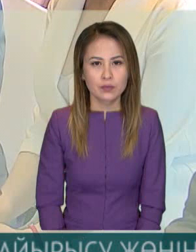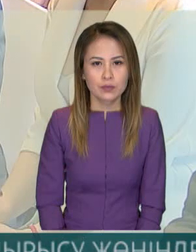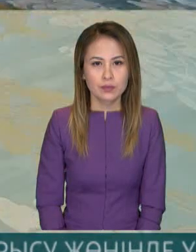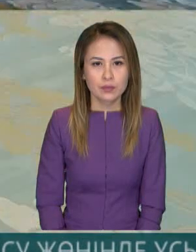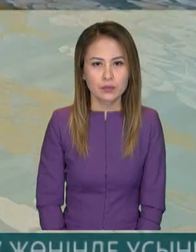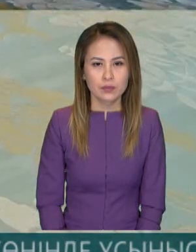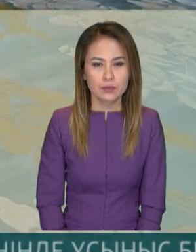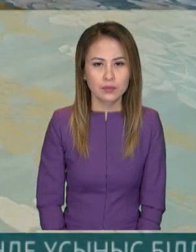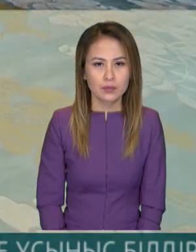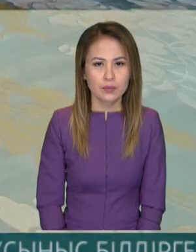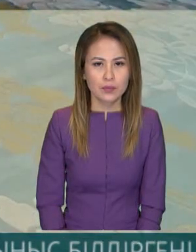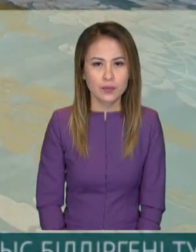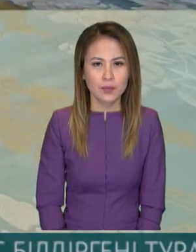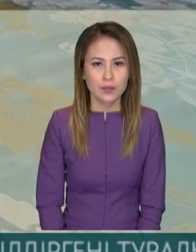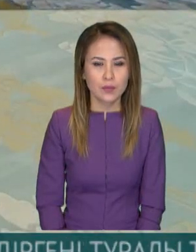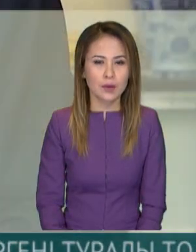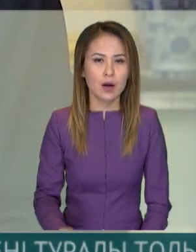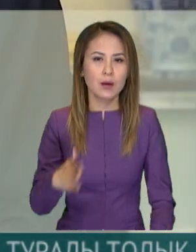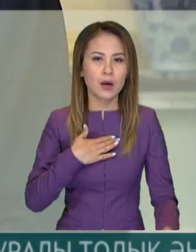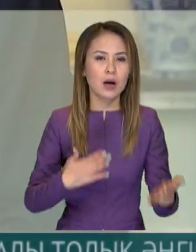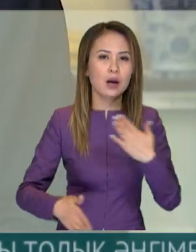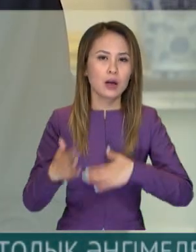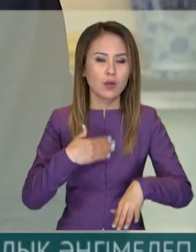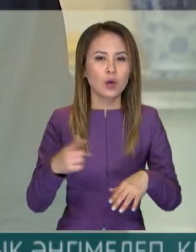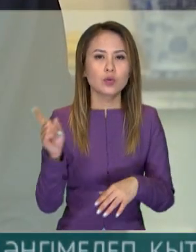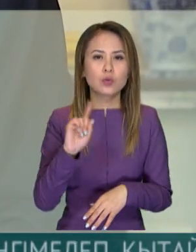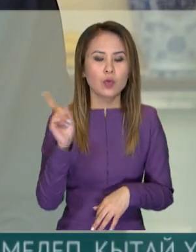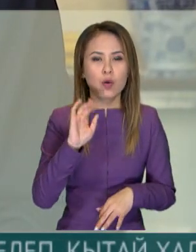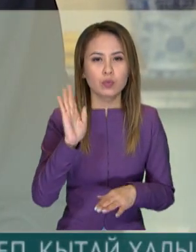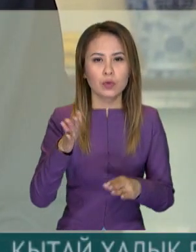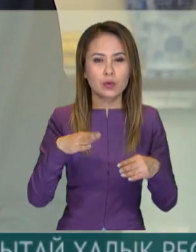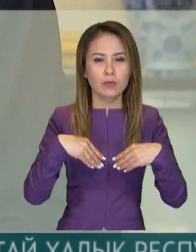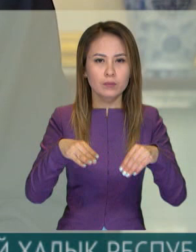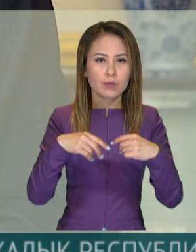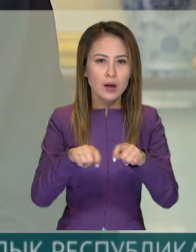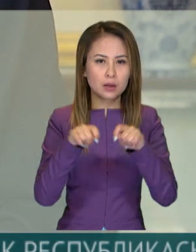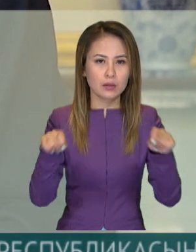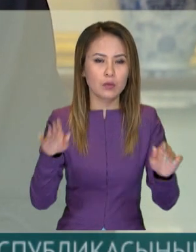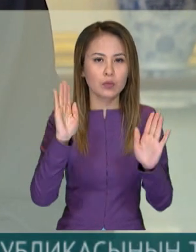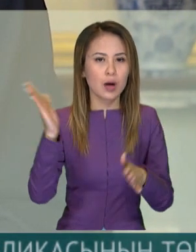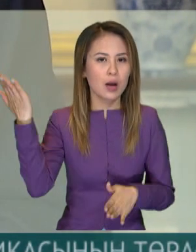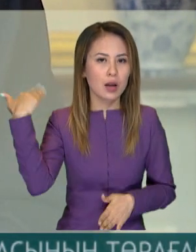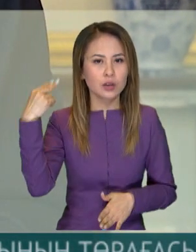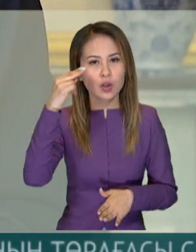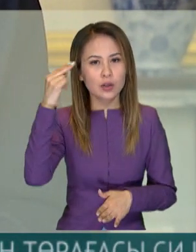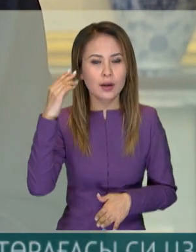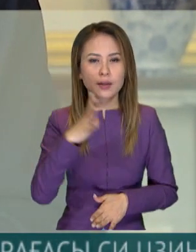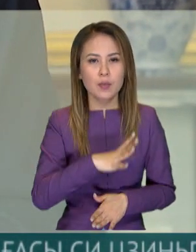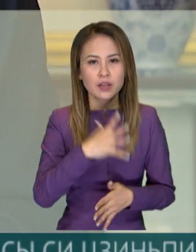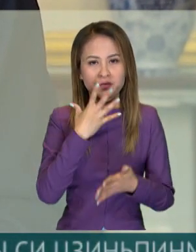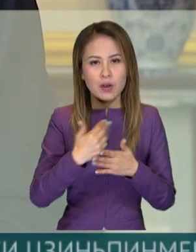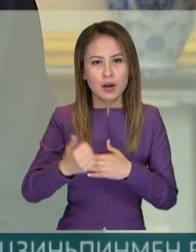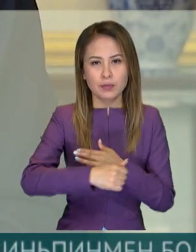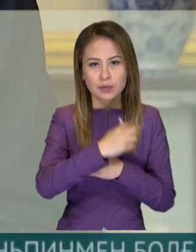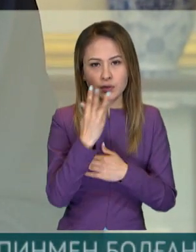Особо меня радует, что сельскохозяйственный рынок открывается сейчас в Китае. Раньше они сами себе обеспечили